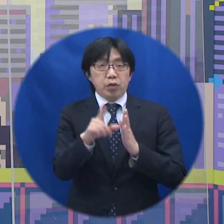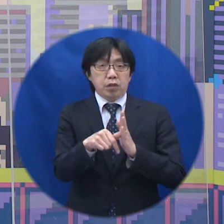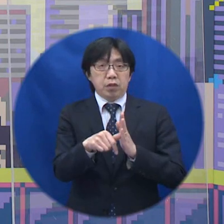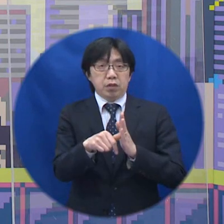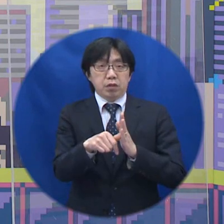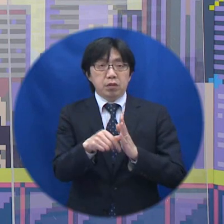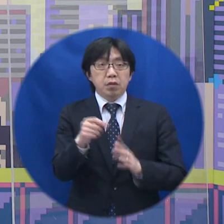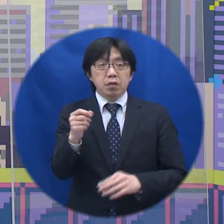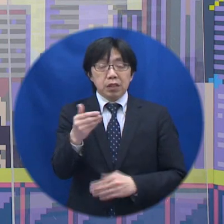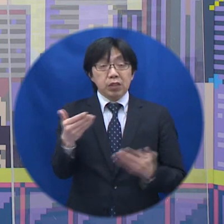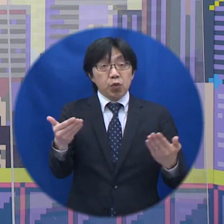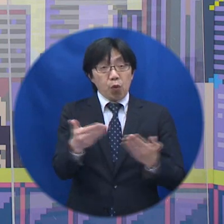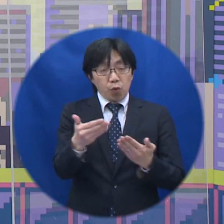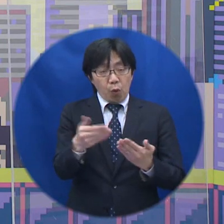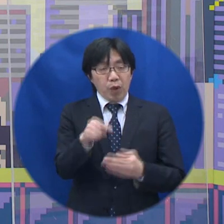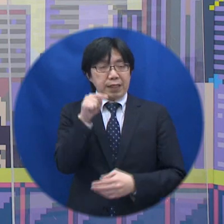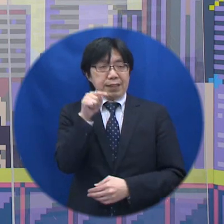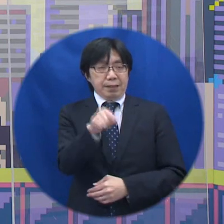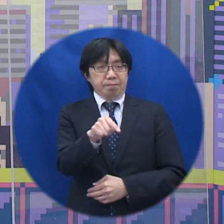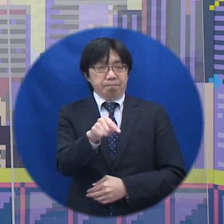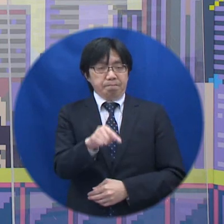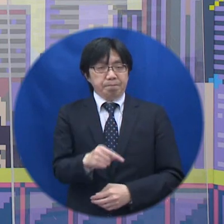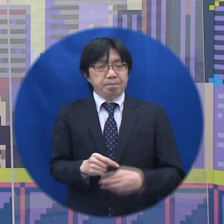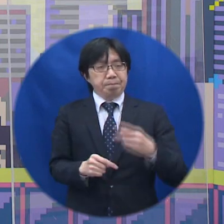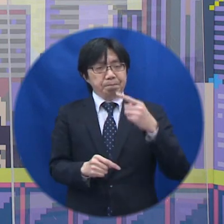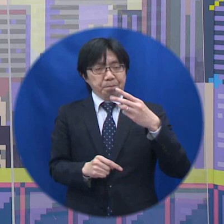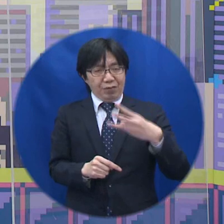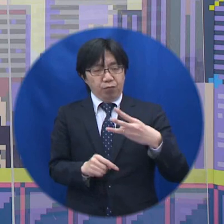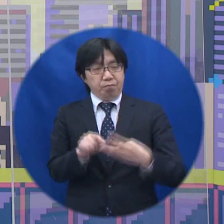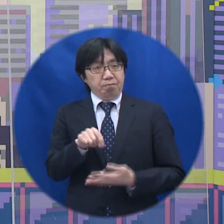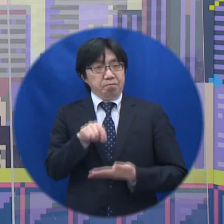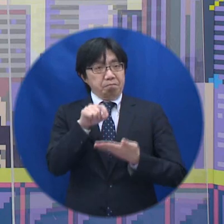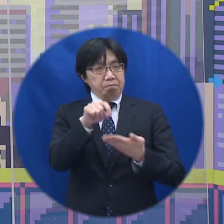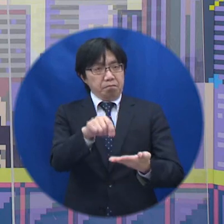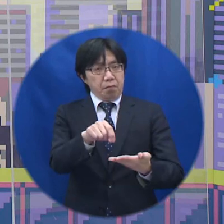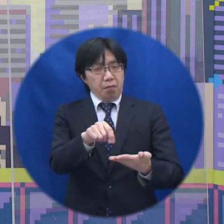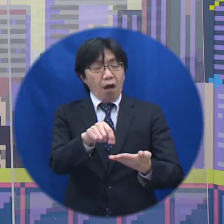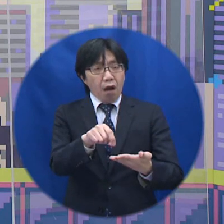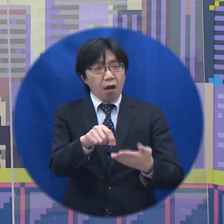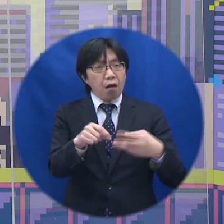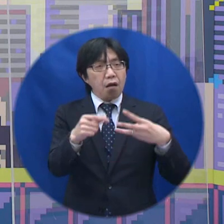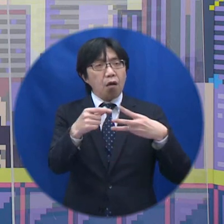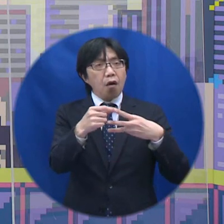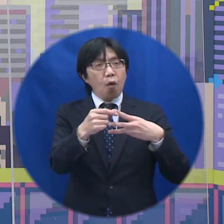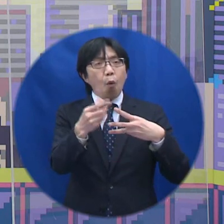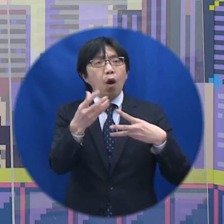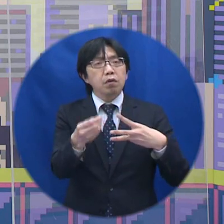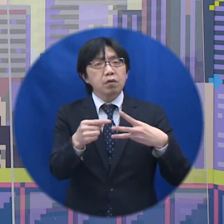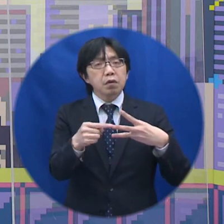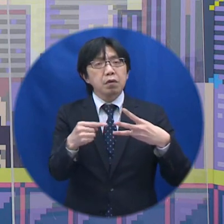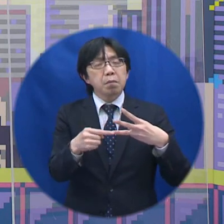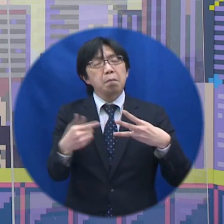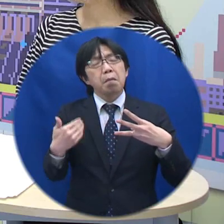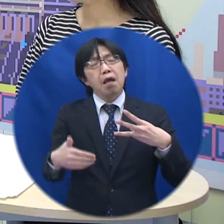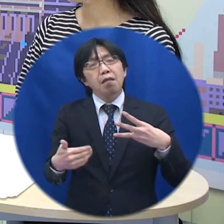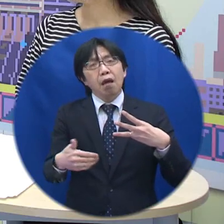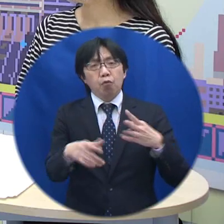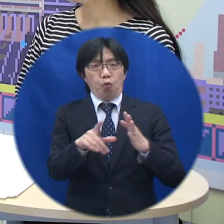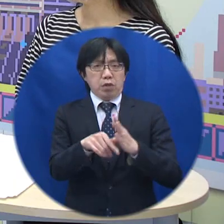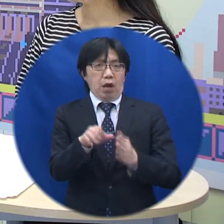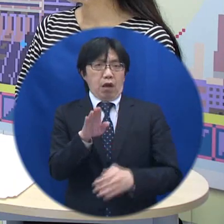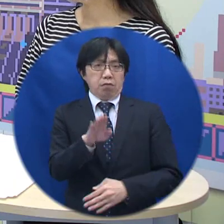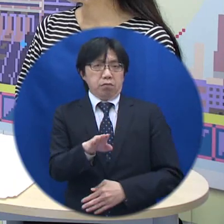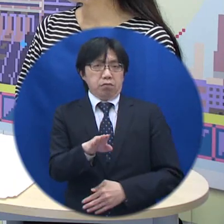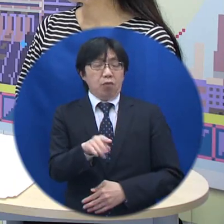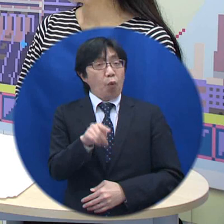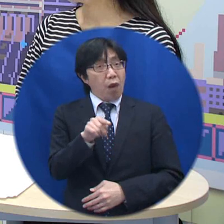いくつか仕事を指示しても一つしか終わっていなかったりするなどが挙げられます。 はい、 しかしそ